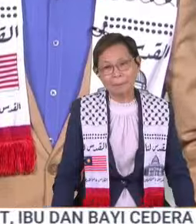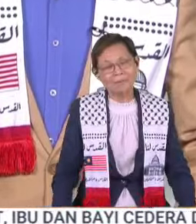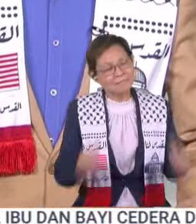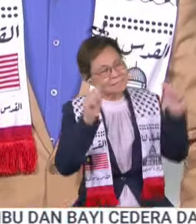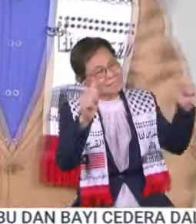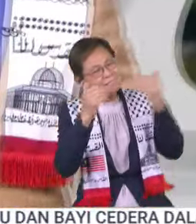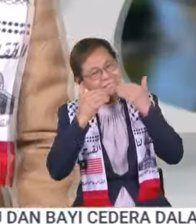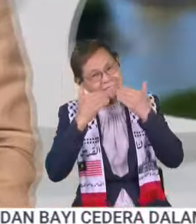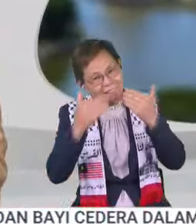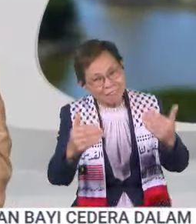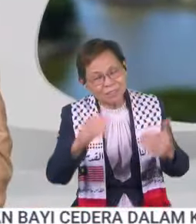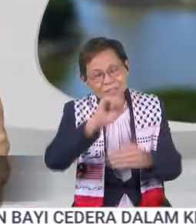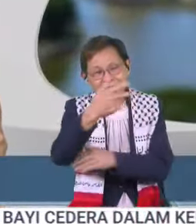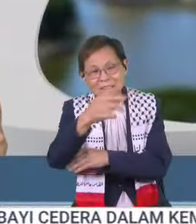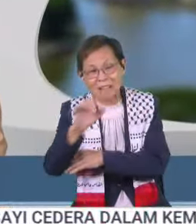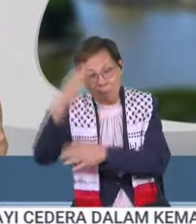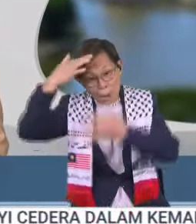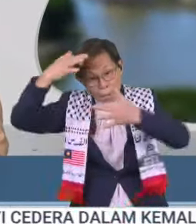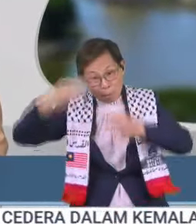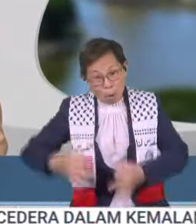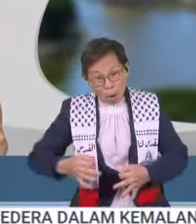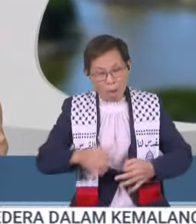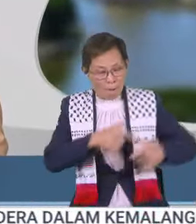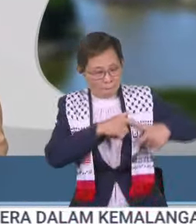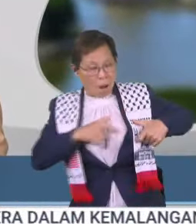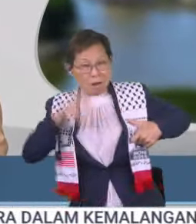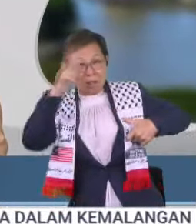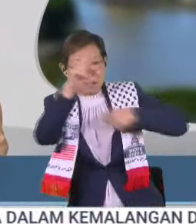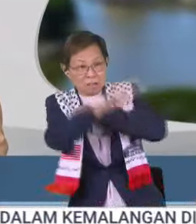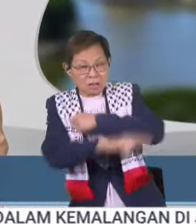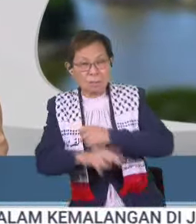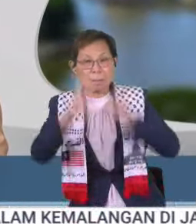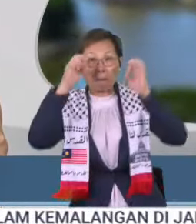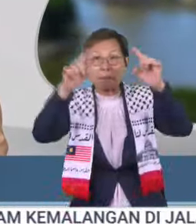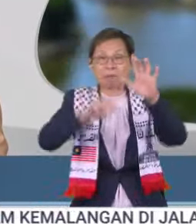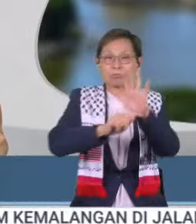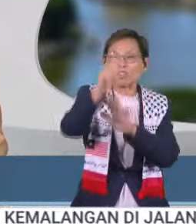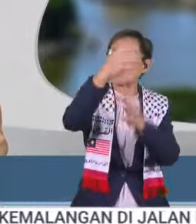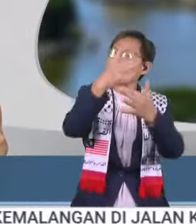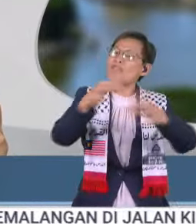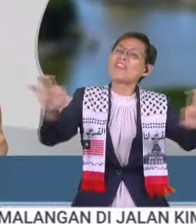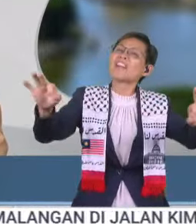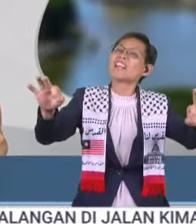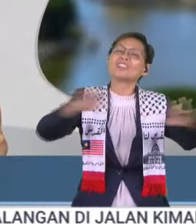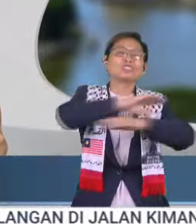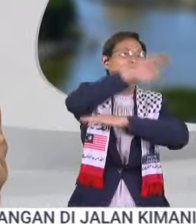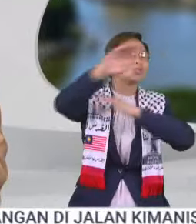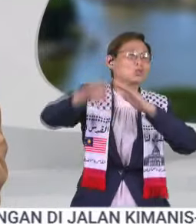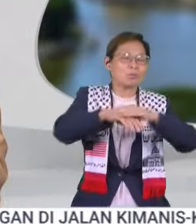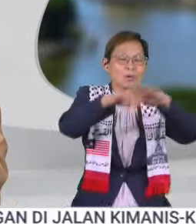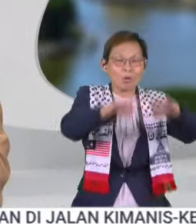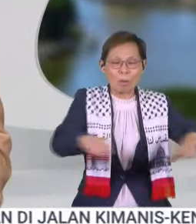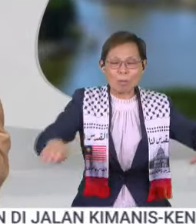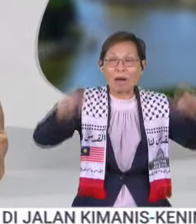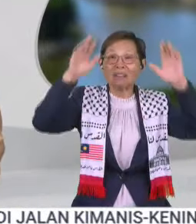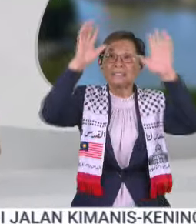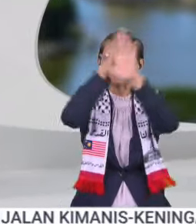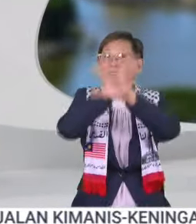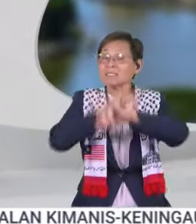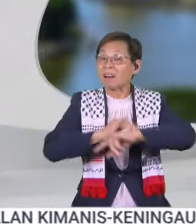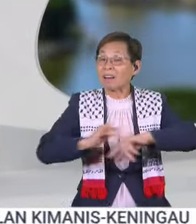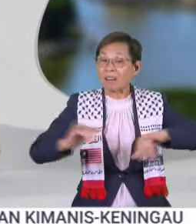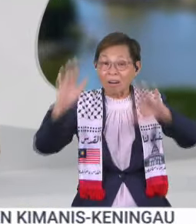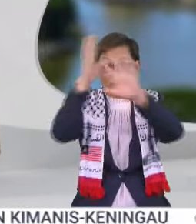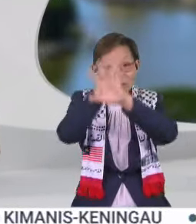Baik, terima kasih, Sahi. Keputusan berani kerajaan negeri memberikan pendidikan tinggi secara percuma kepada anak-anak Sarawak